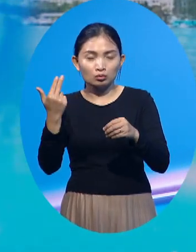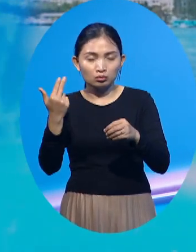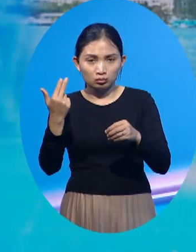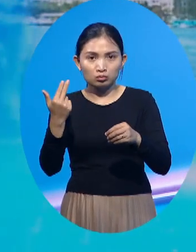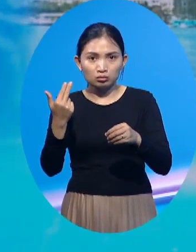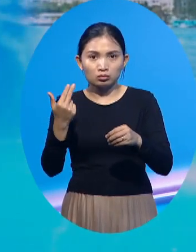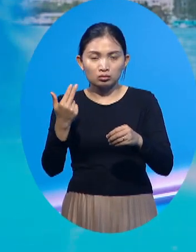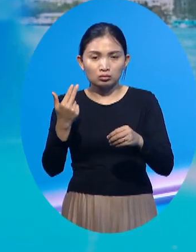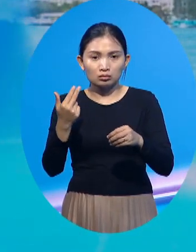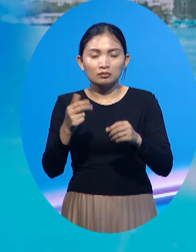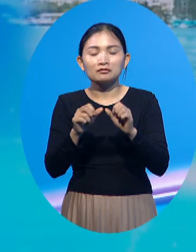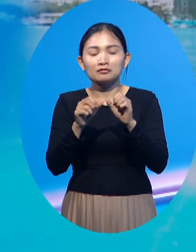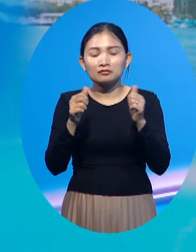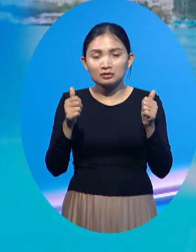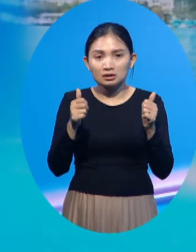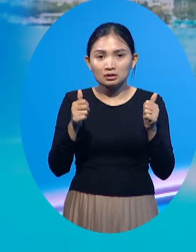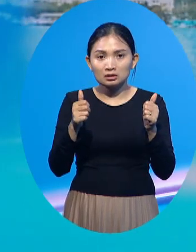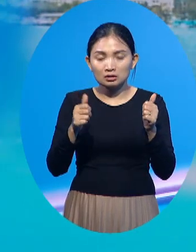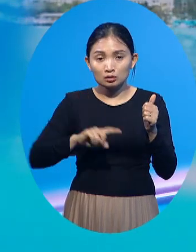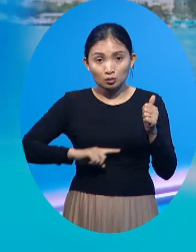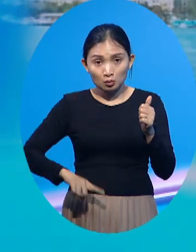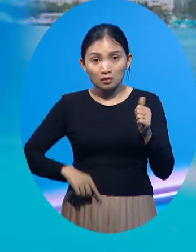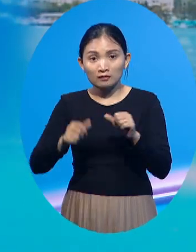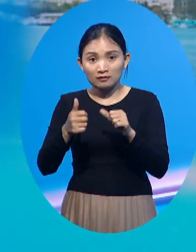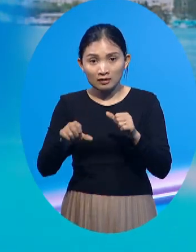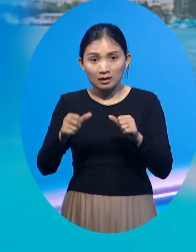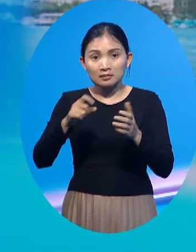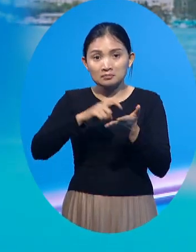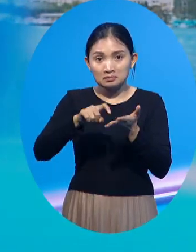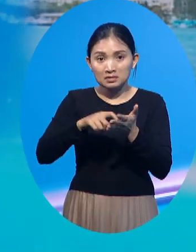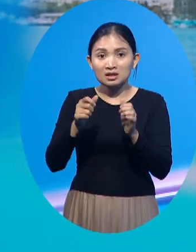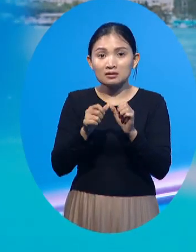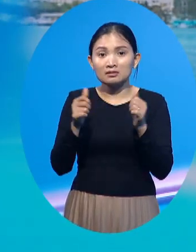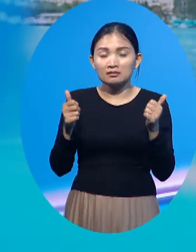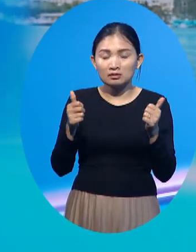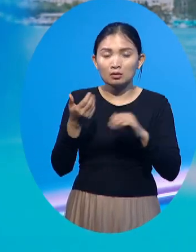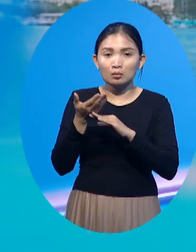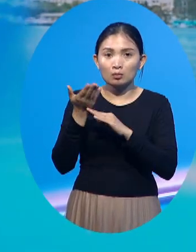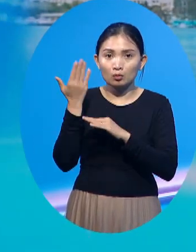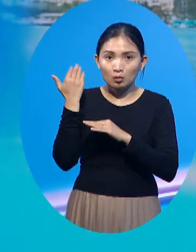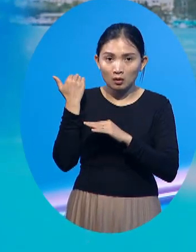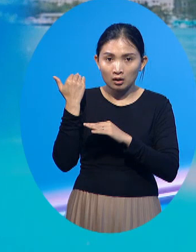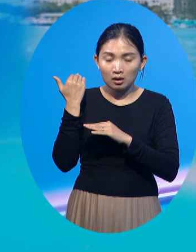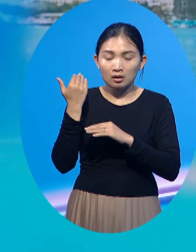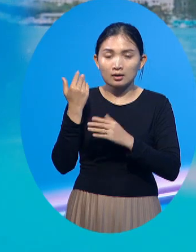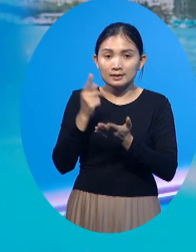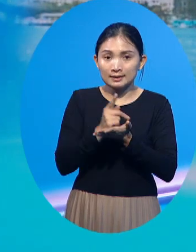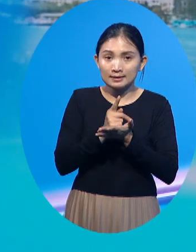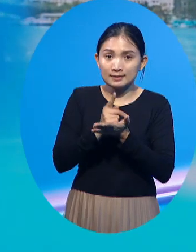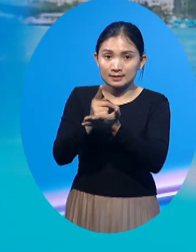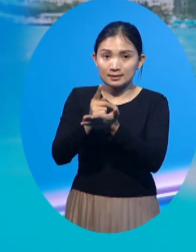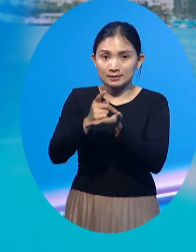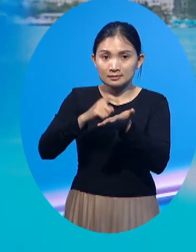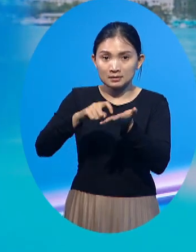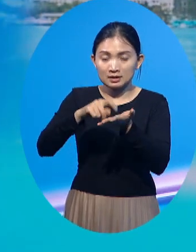Quốc và chi nhánh tại Mỹ. Đây là thông tin mới được công bố được bởi công ty dữ liệu Nansen đưa ra hôm qua, một ngày sau khi cơ quan quản lý Mỹ